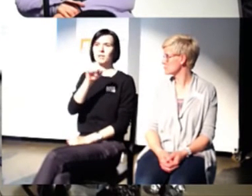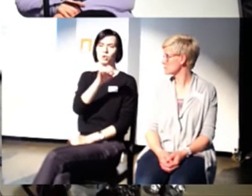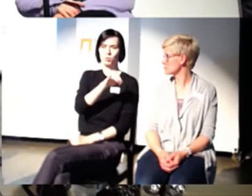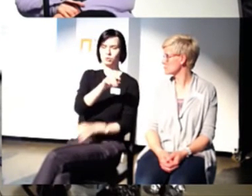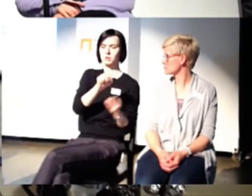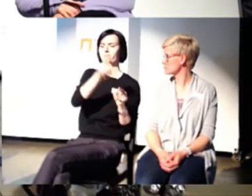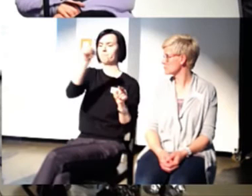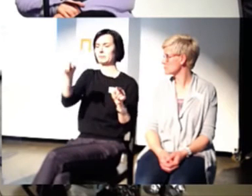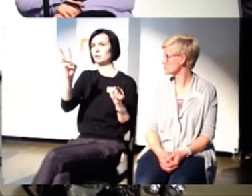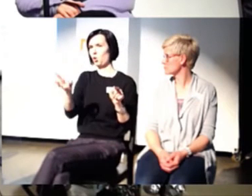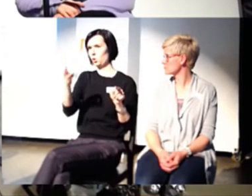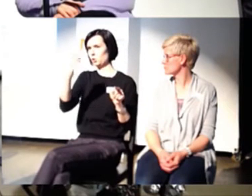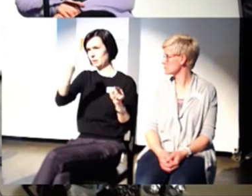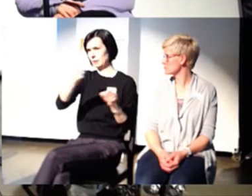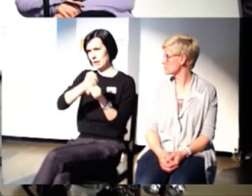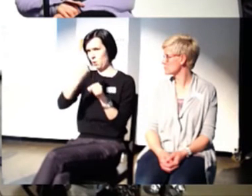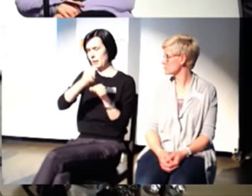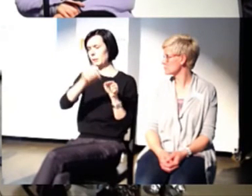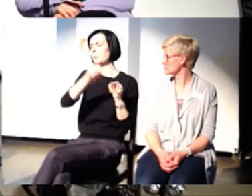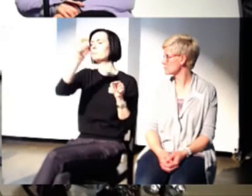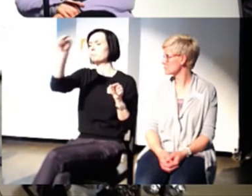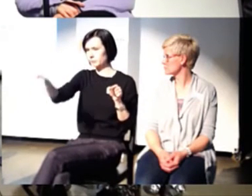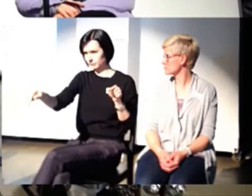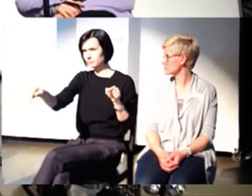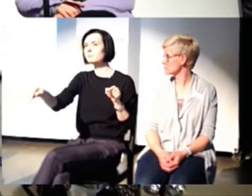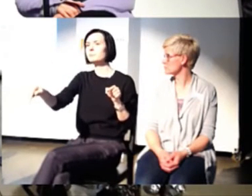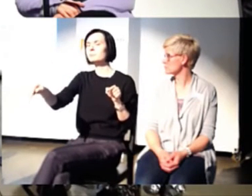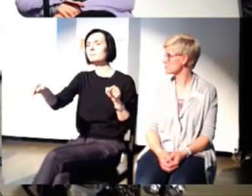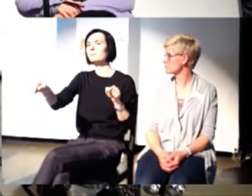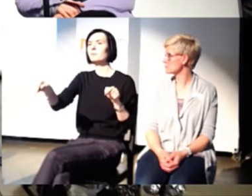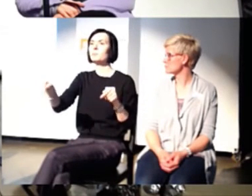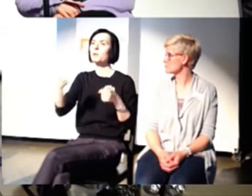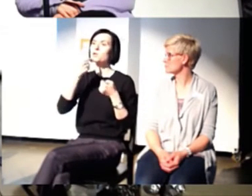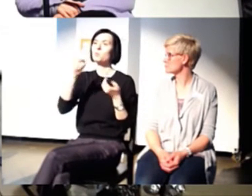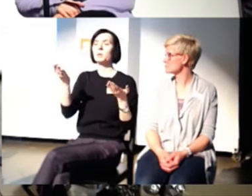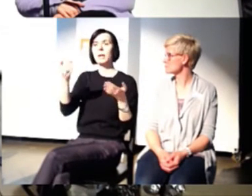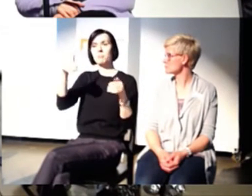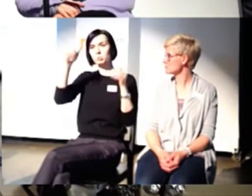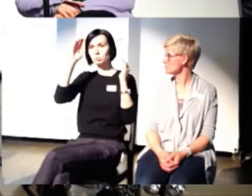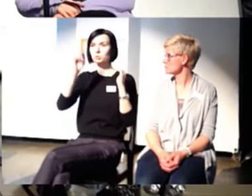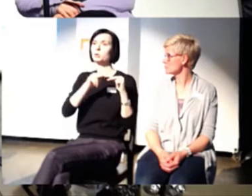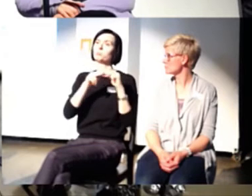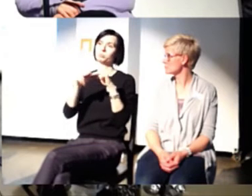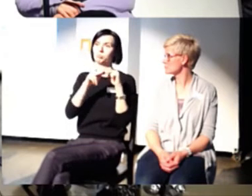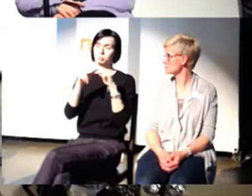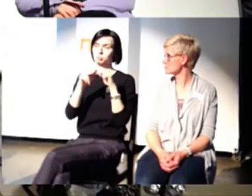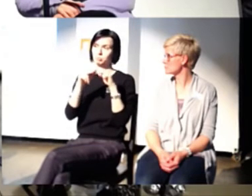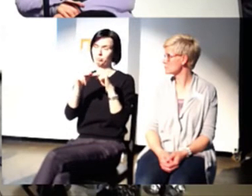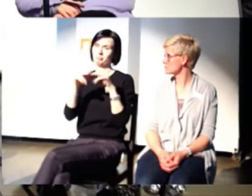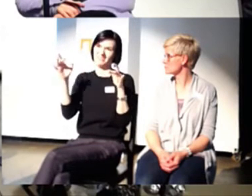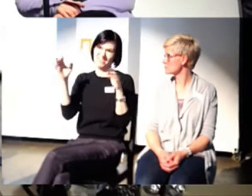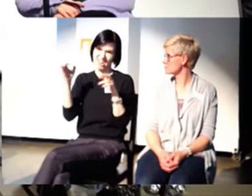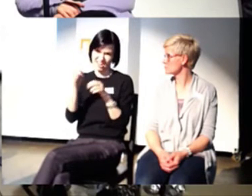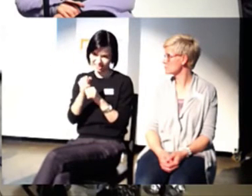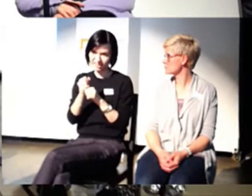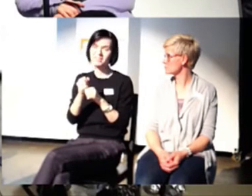siihen julkiset linja-autot kulkevat toki koko ajan huonompaa.